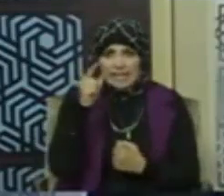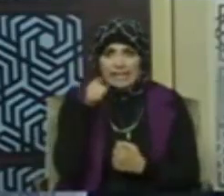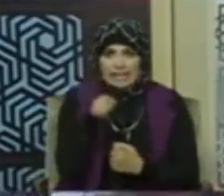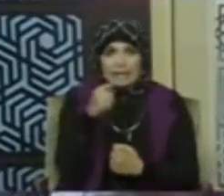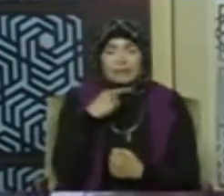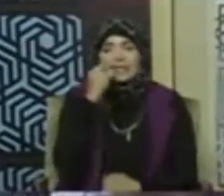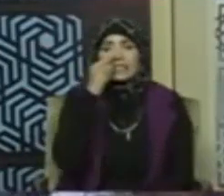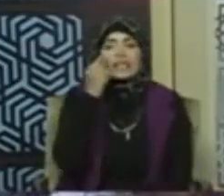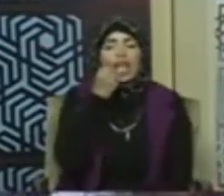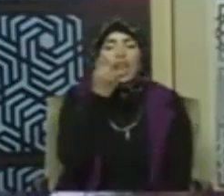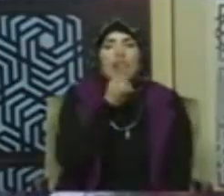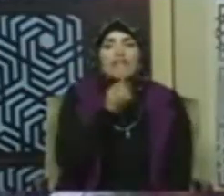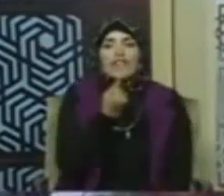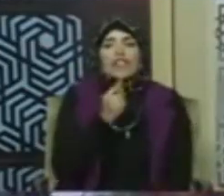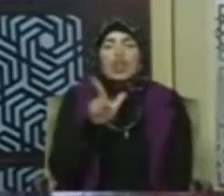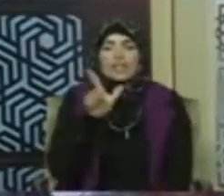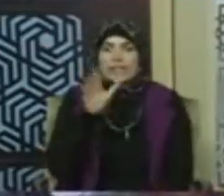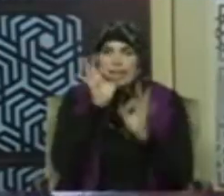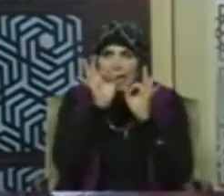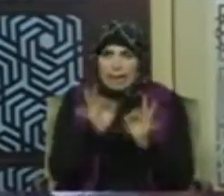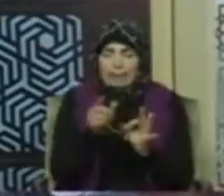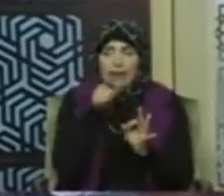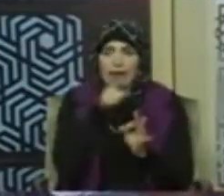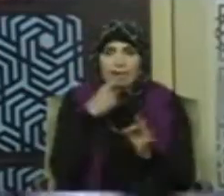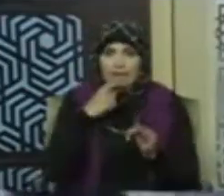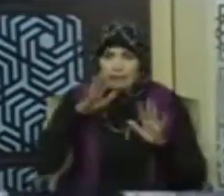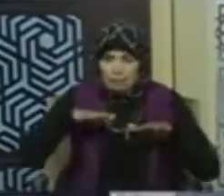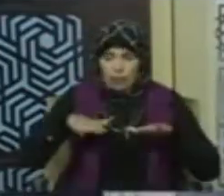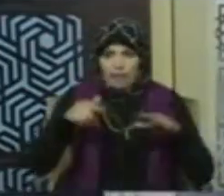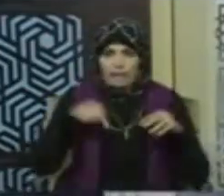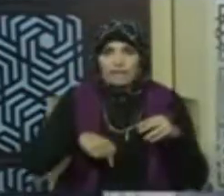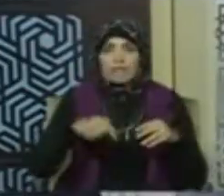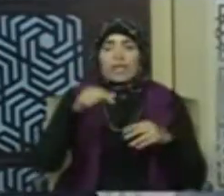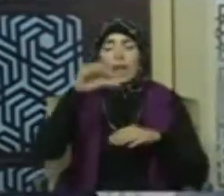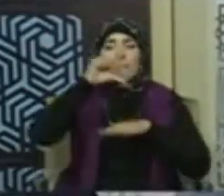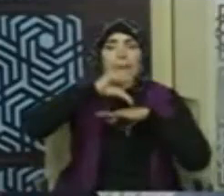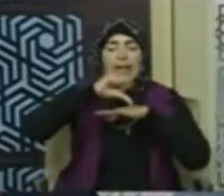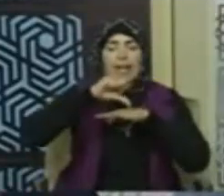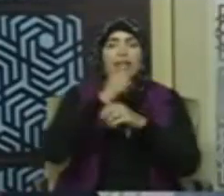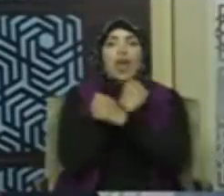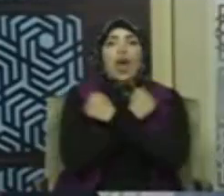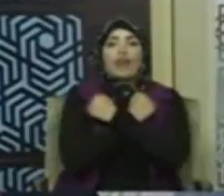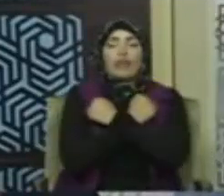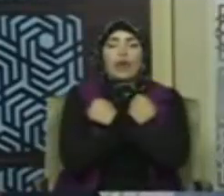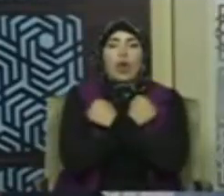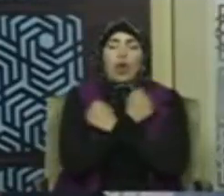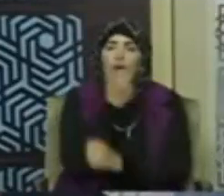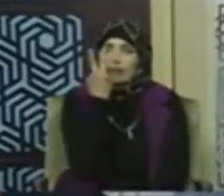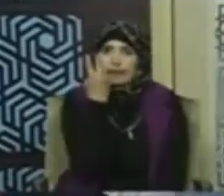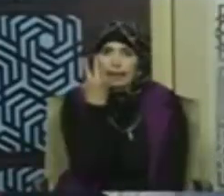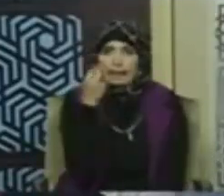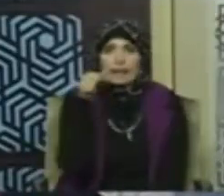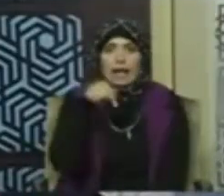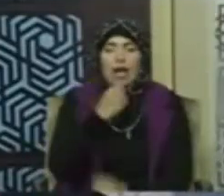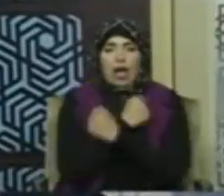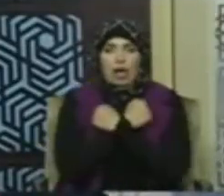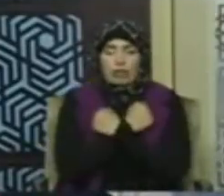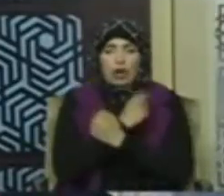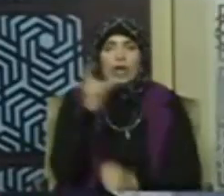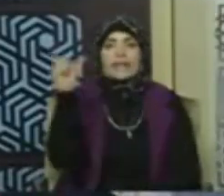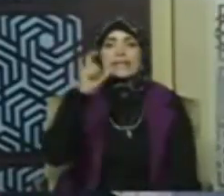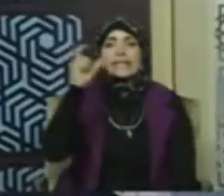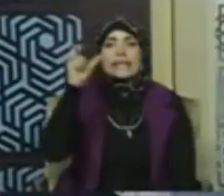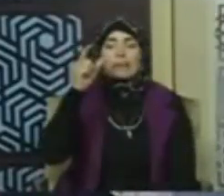مكان يعمر بحضارتين، بحضارة إسلامية في هذا الصرح